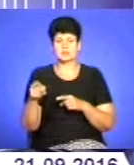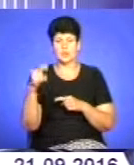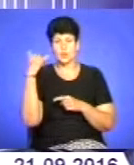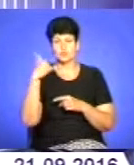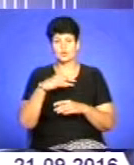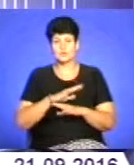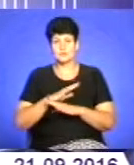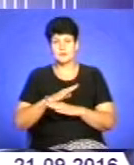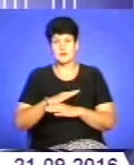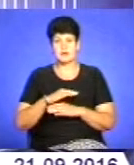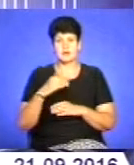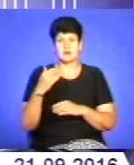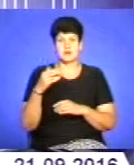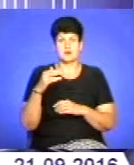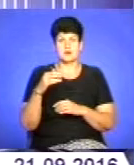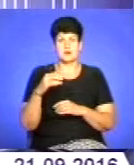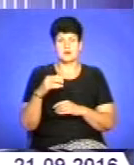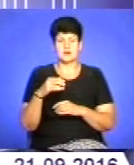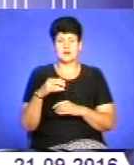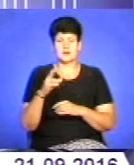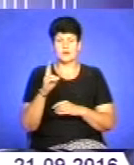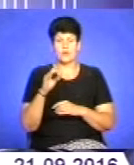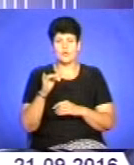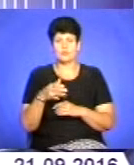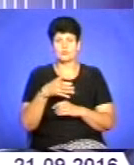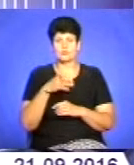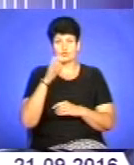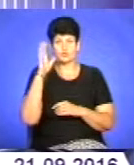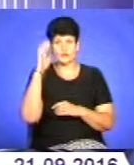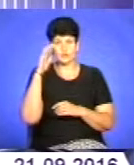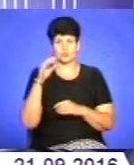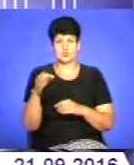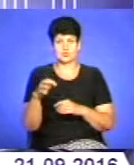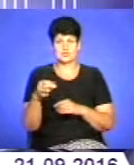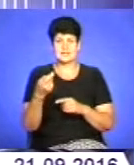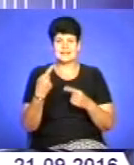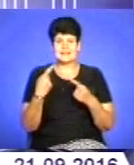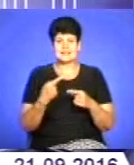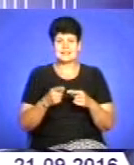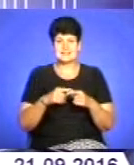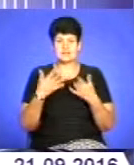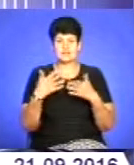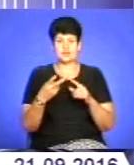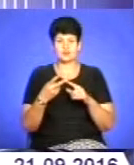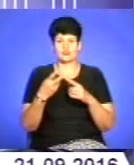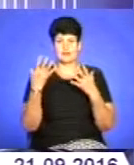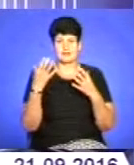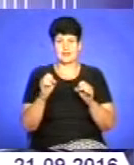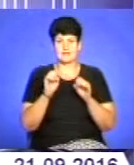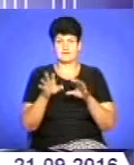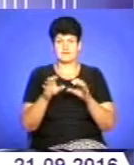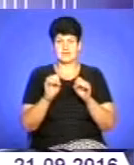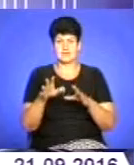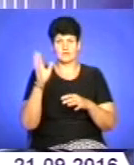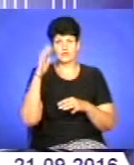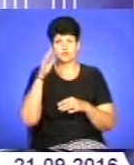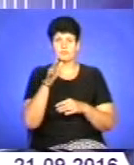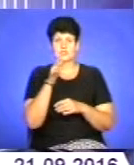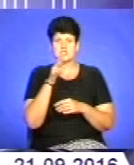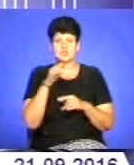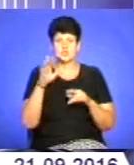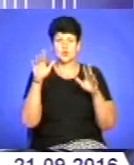здихає, і коні, і бички, якщо поп'ють в цей момент з озера. Вчора, це вже другий день проводиться оцей скид води під час дощу,